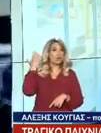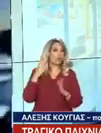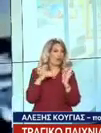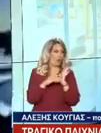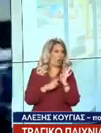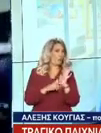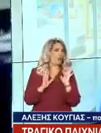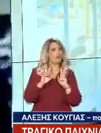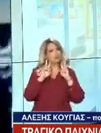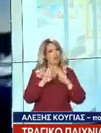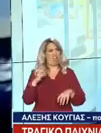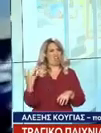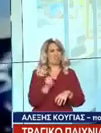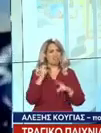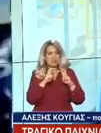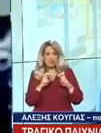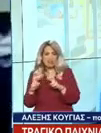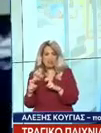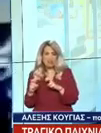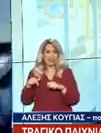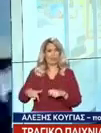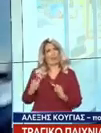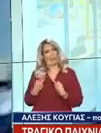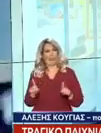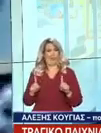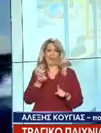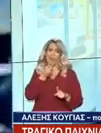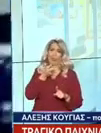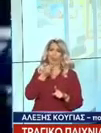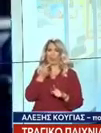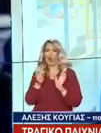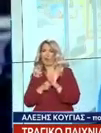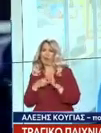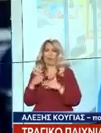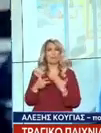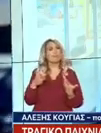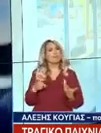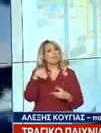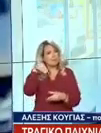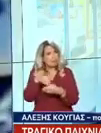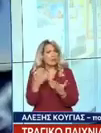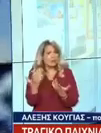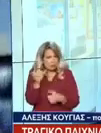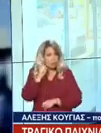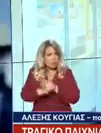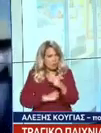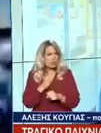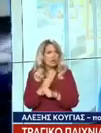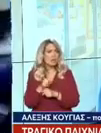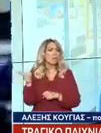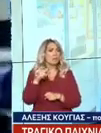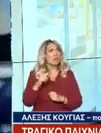διατάξεις των 3-5, των 4-5 που υπάρχουν σήμερα. Και εντάξει, εξέτησε ποινή 17 ετών, μπήκε παιδάκι, βγήκε όριμος